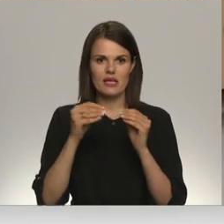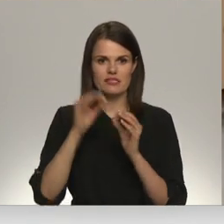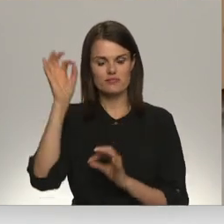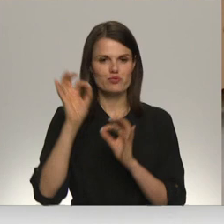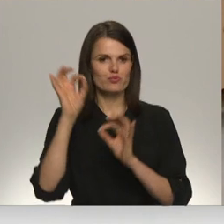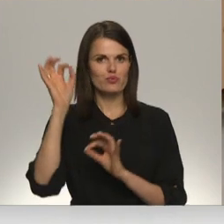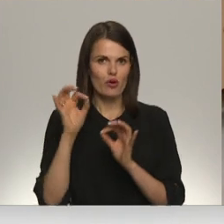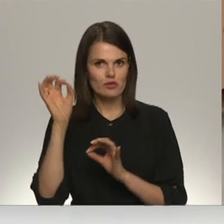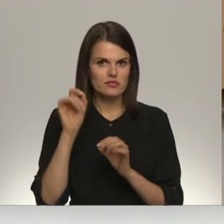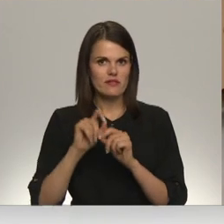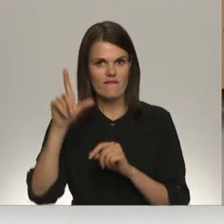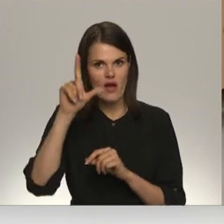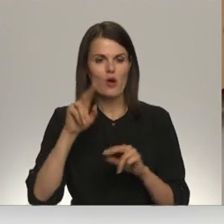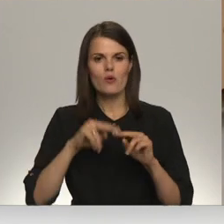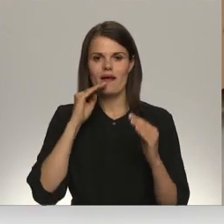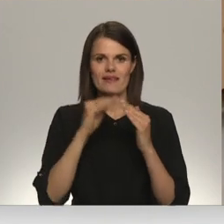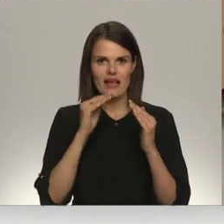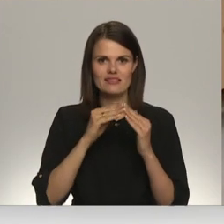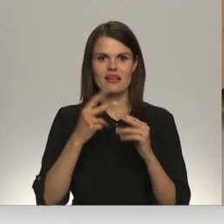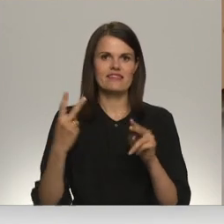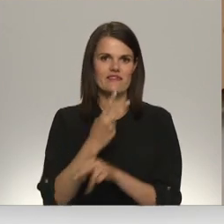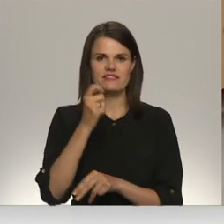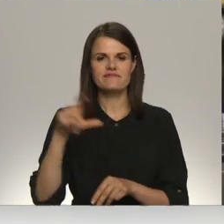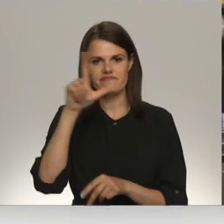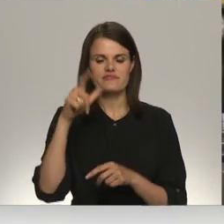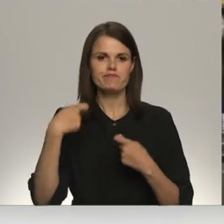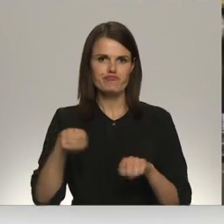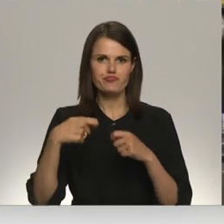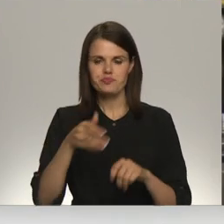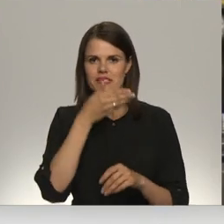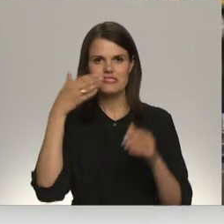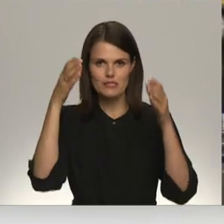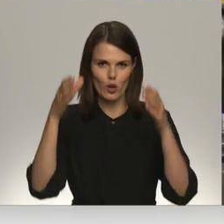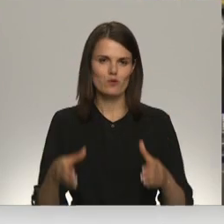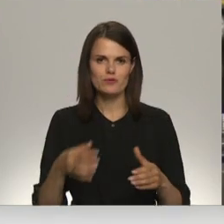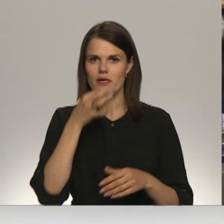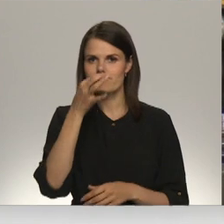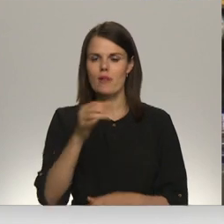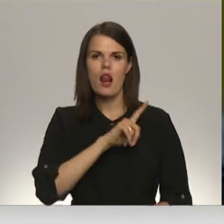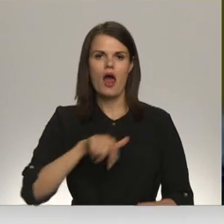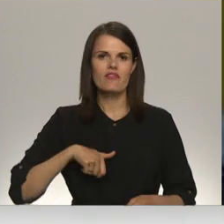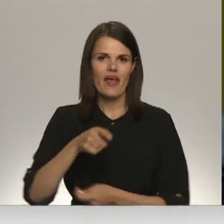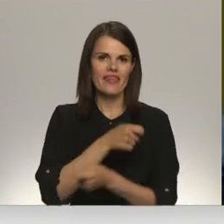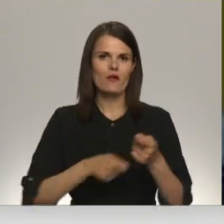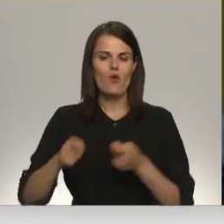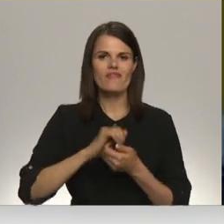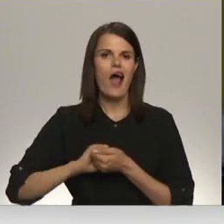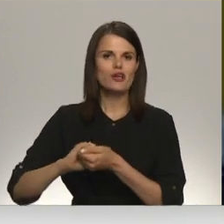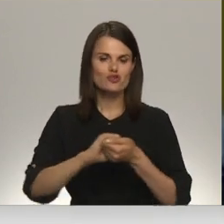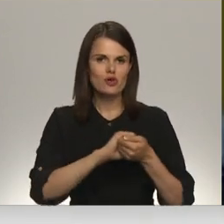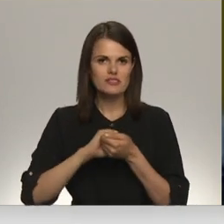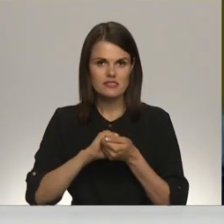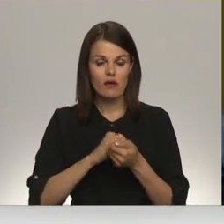10%, savukārt Rēzeknē pat par 100% norāda Latvijas tirgotāju asociācija. Diemžēl jāsaka tā,